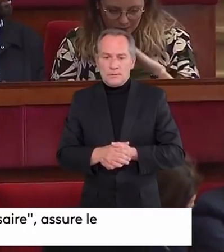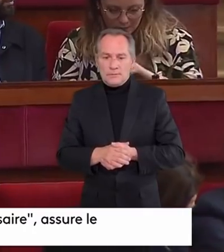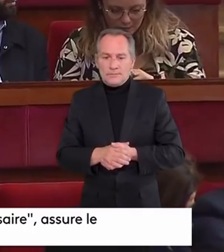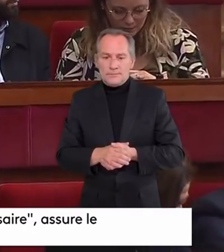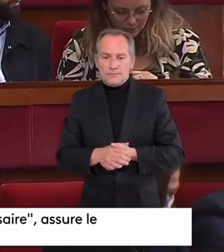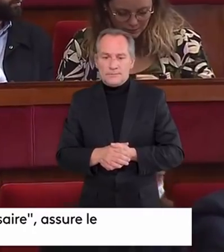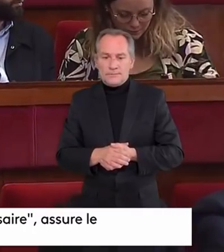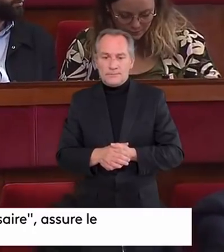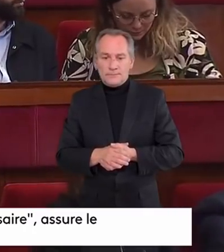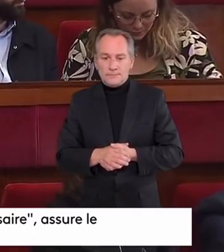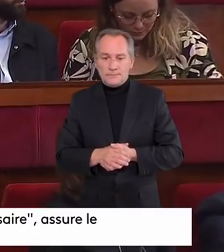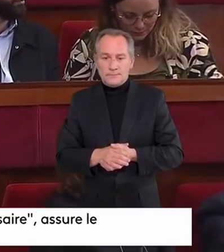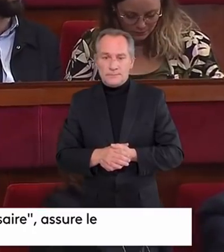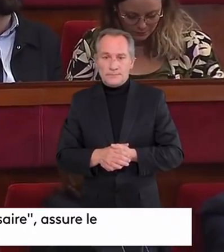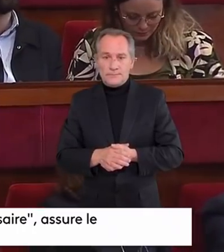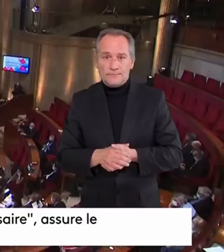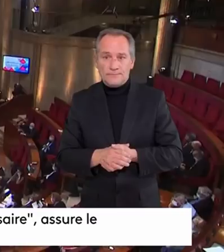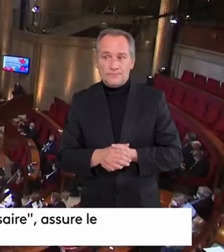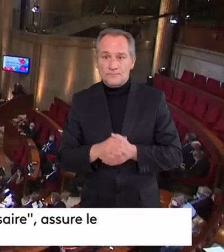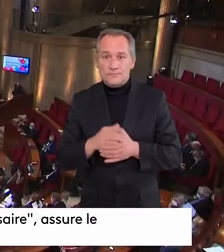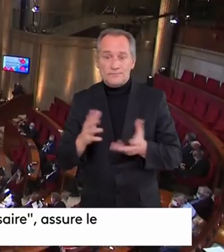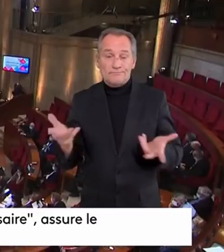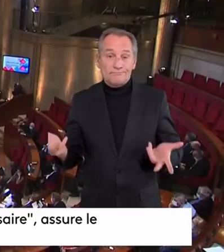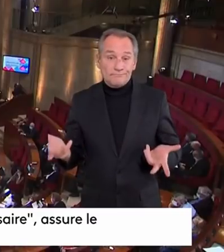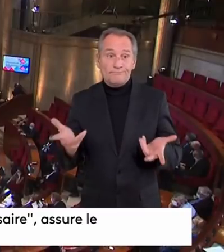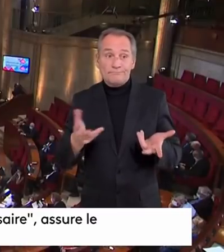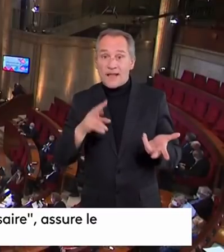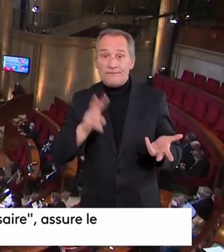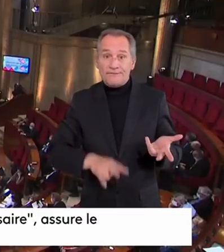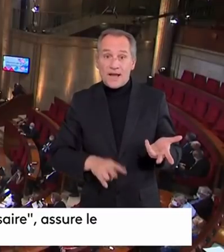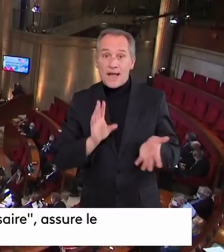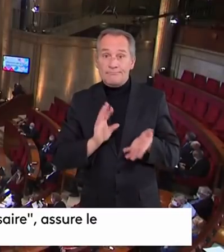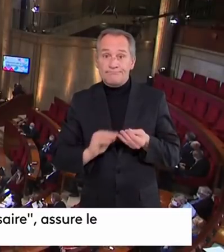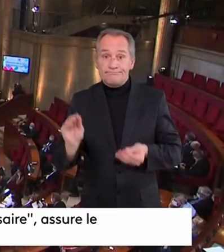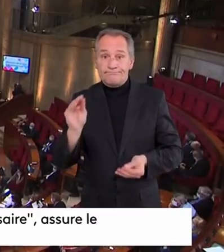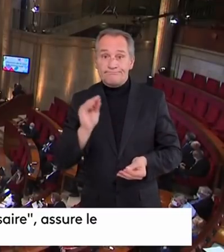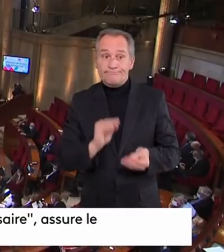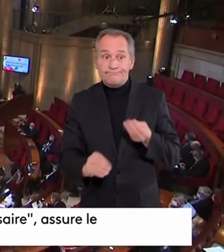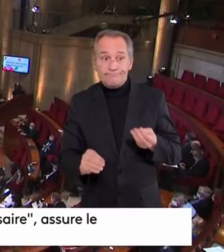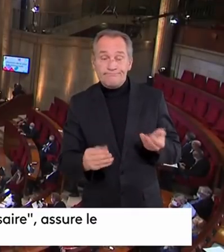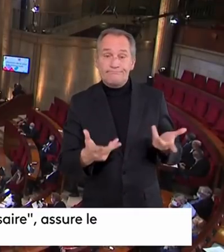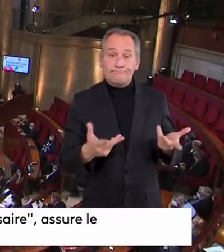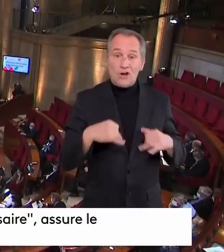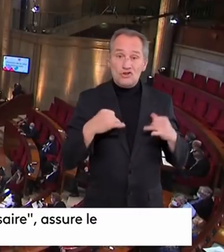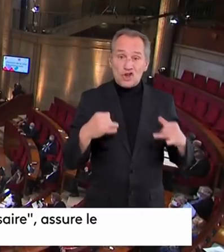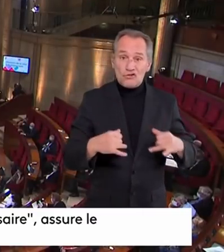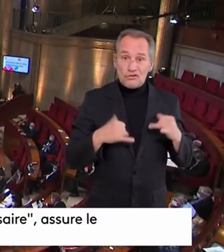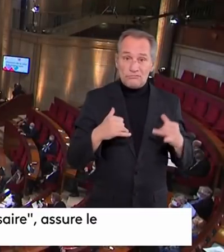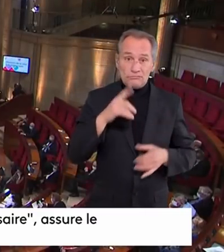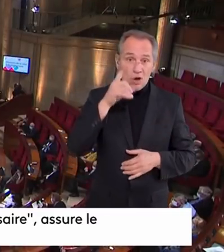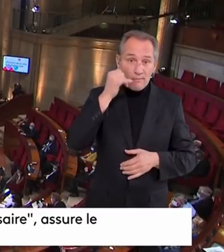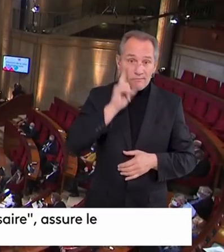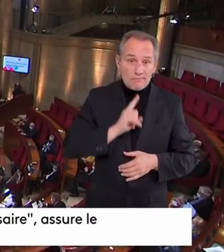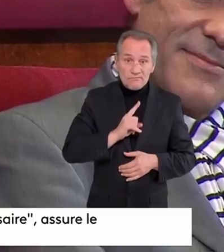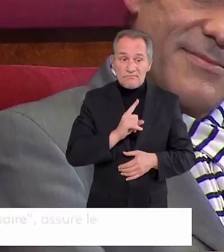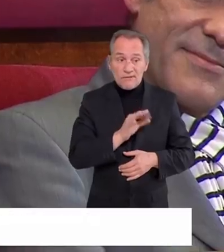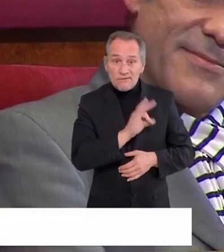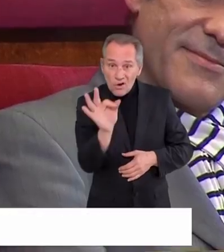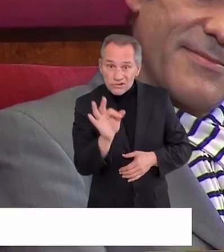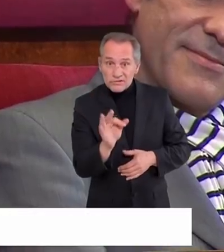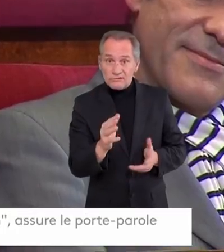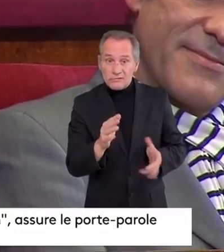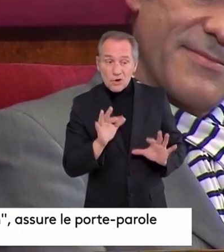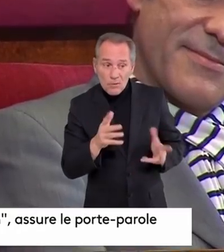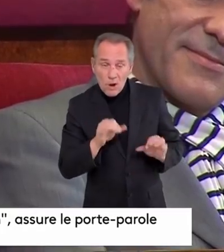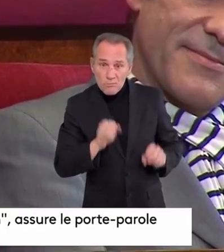Effectivement, comment donner envie aux citoyennes et citoyens, et particulièrement aux jeunes, d'aller aux